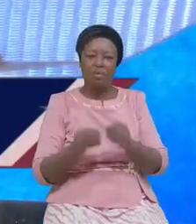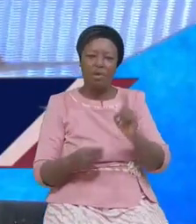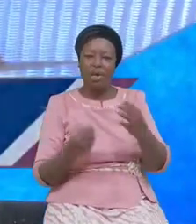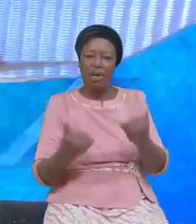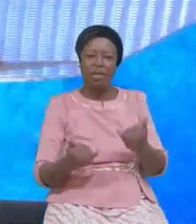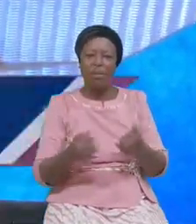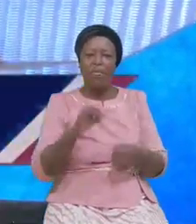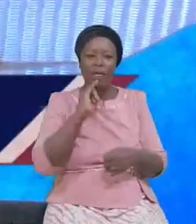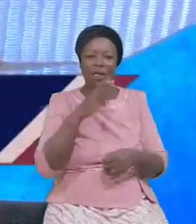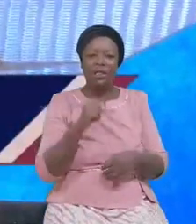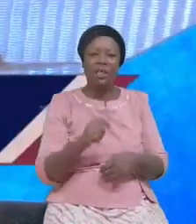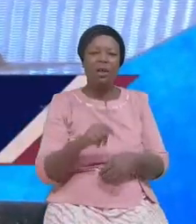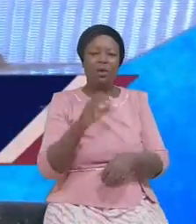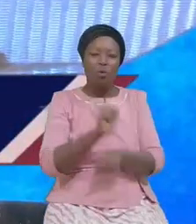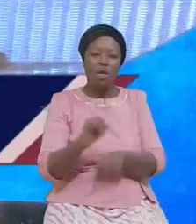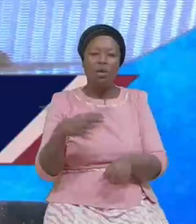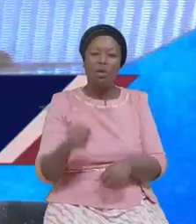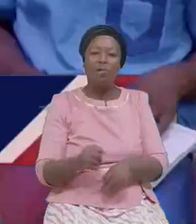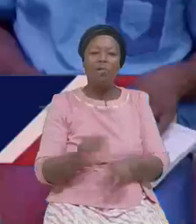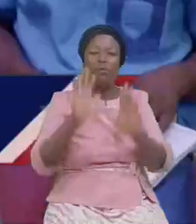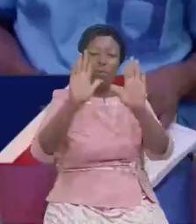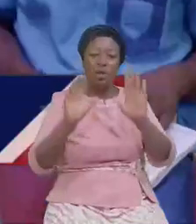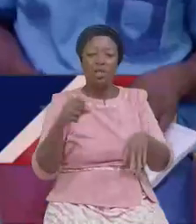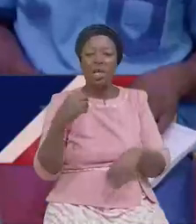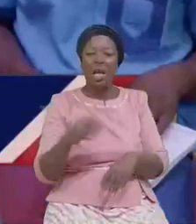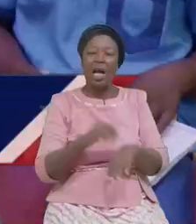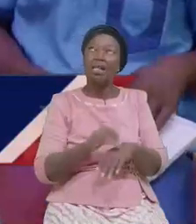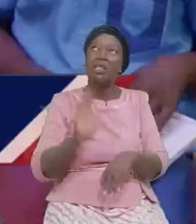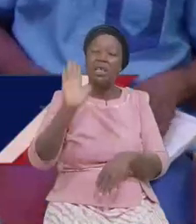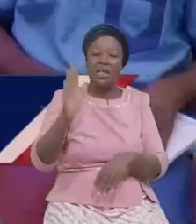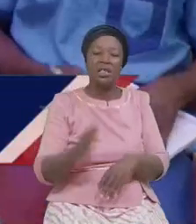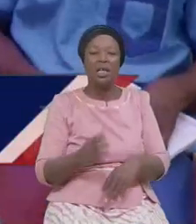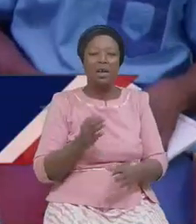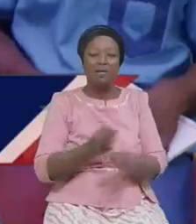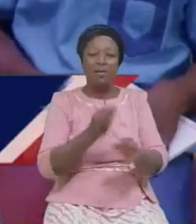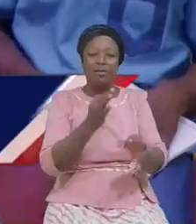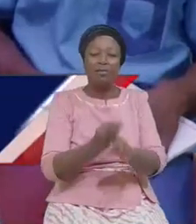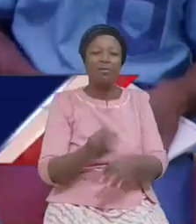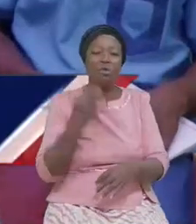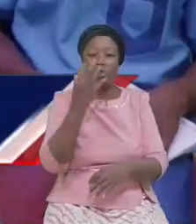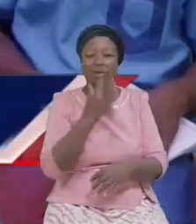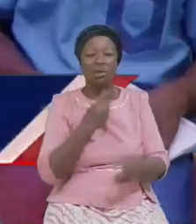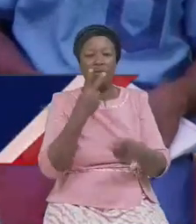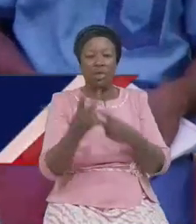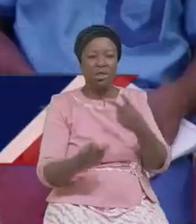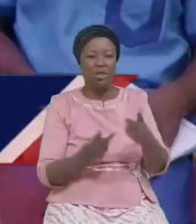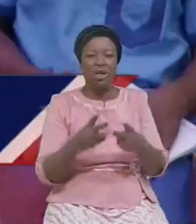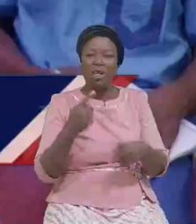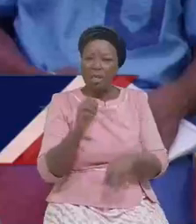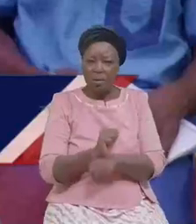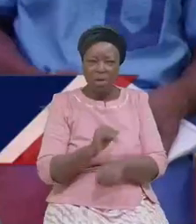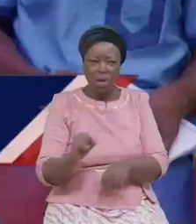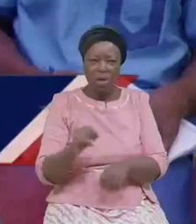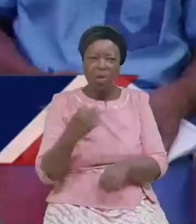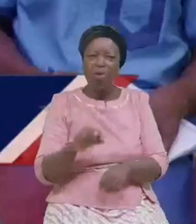le point numéro 1, c'est la manifestation des prodiges lors de sa visitation fidèle et gracieuse. La manifestation des